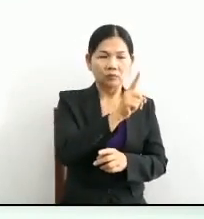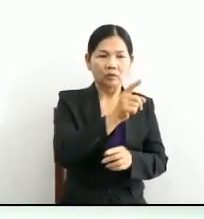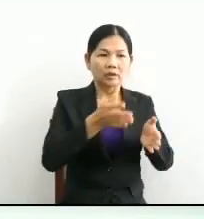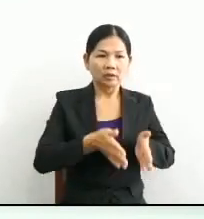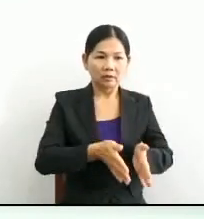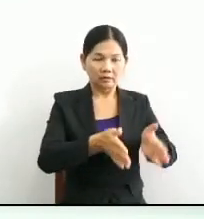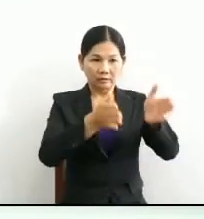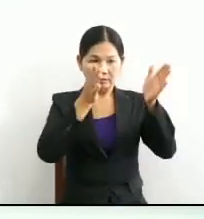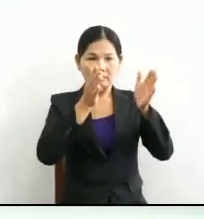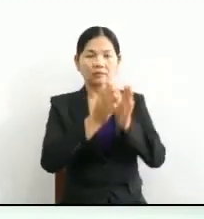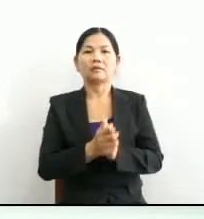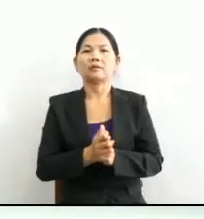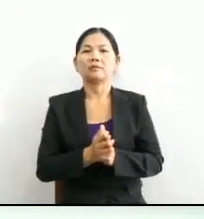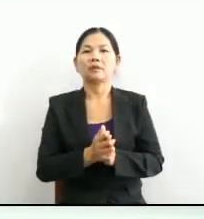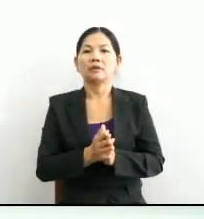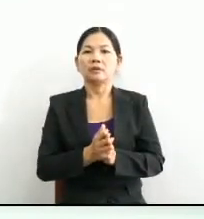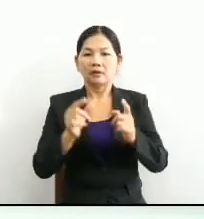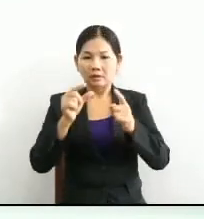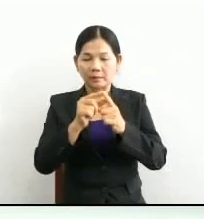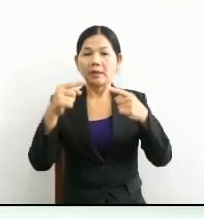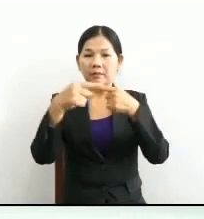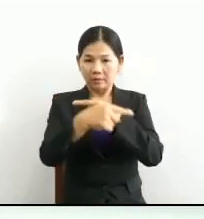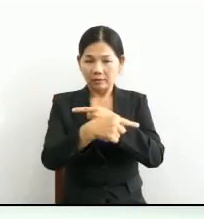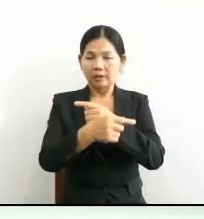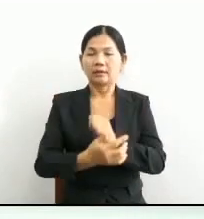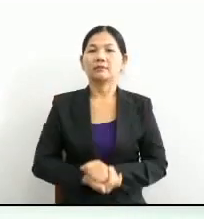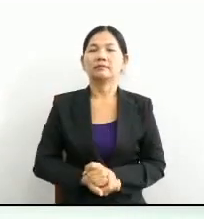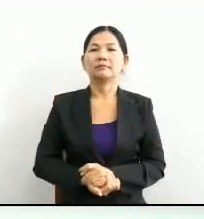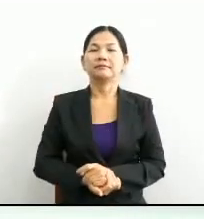rốt bạc đệ sám